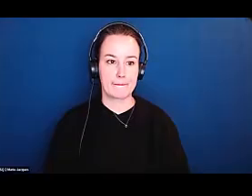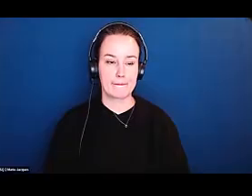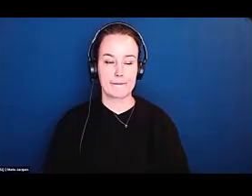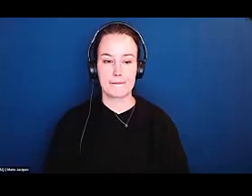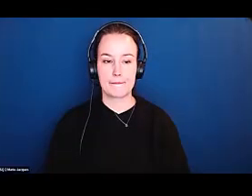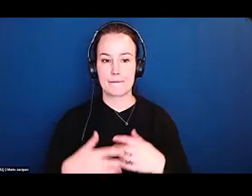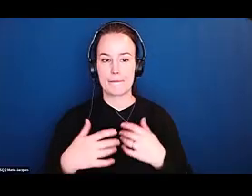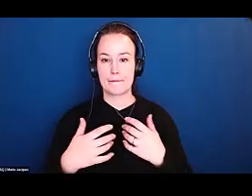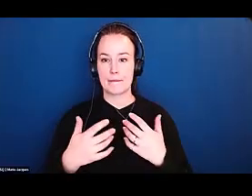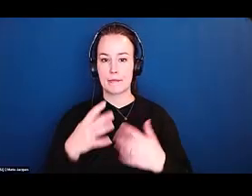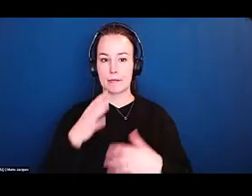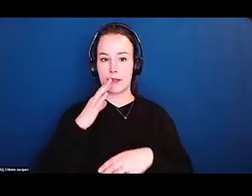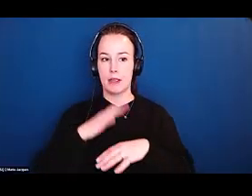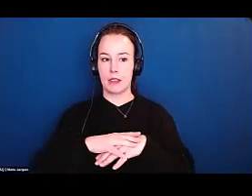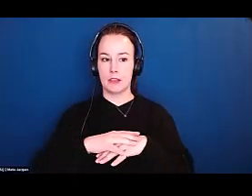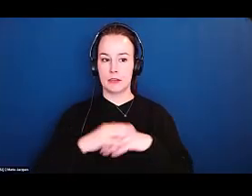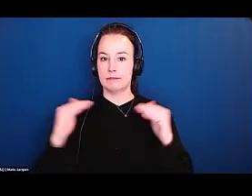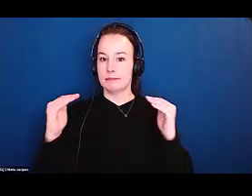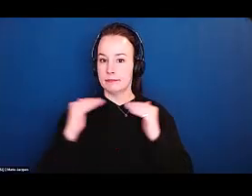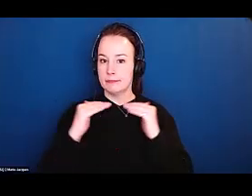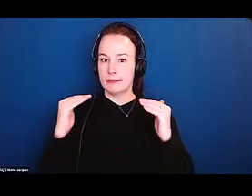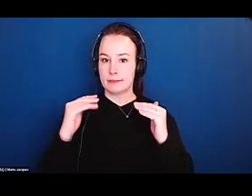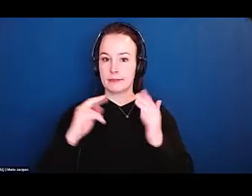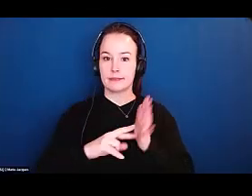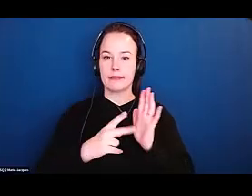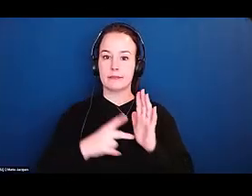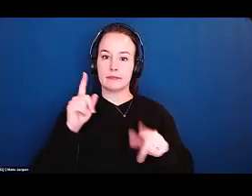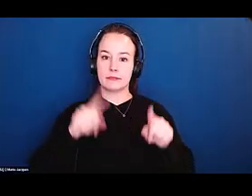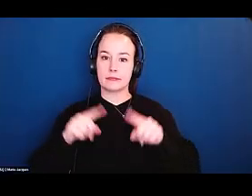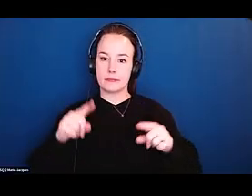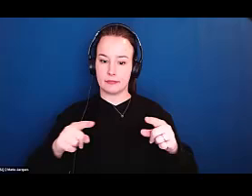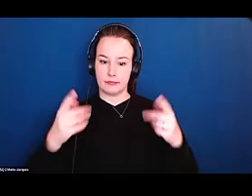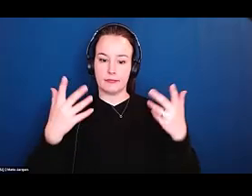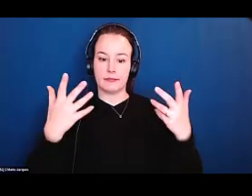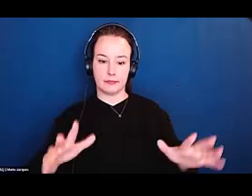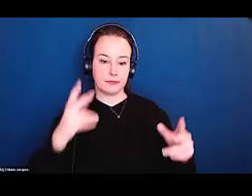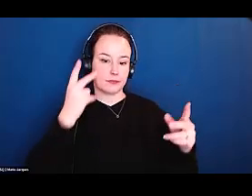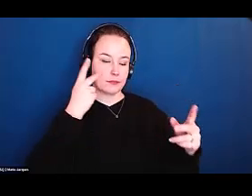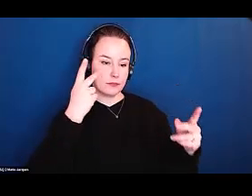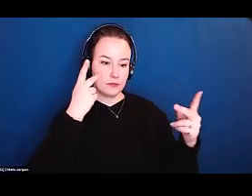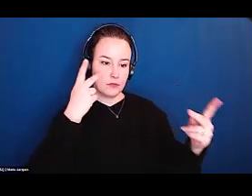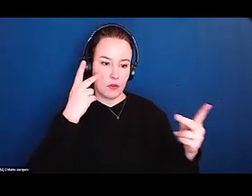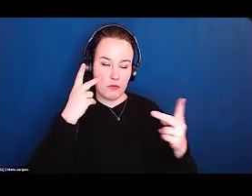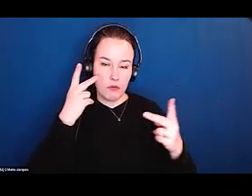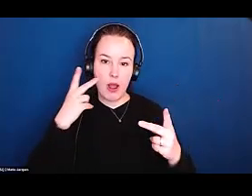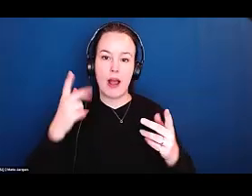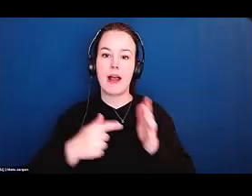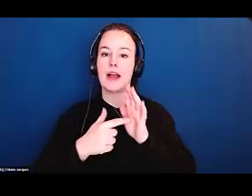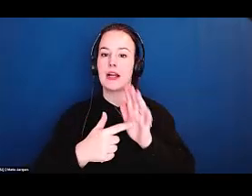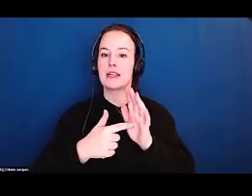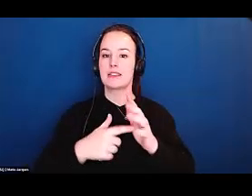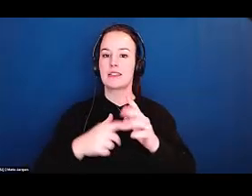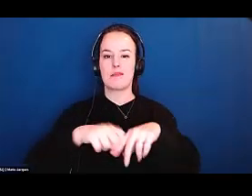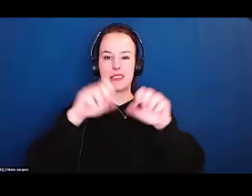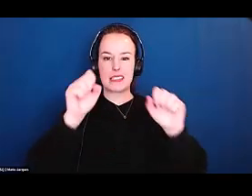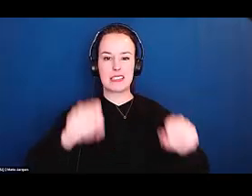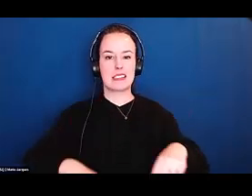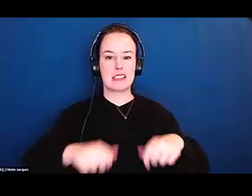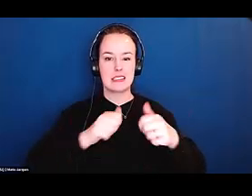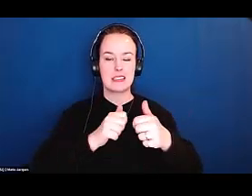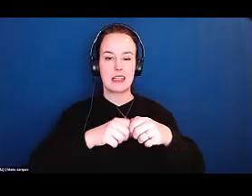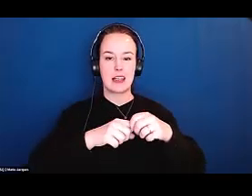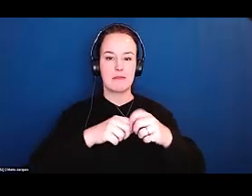de l'équité, eh bien, ça nous a donné un langage pour les choses que nous apprenions déjà par la pratique, par exemple affronter les